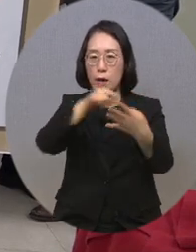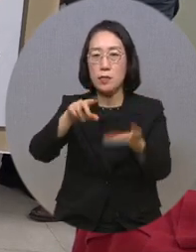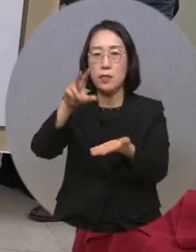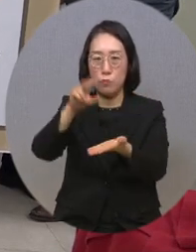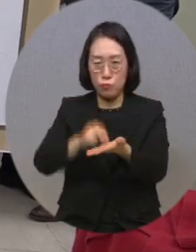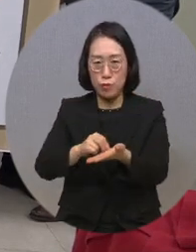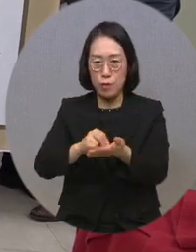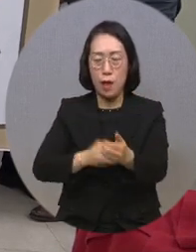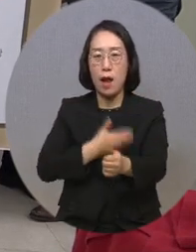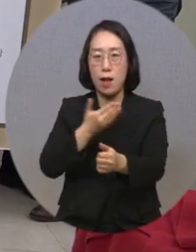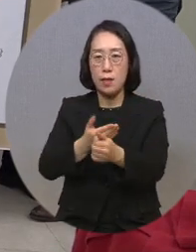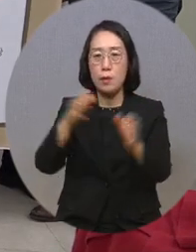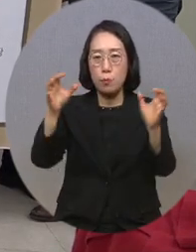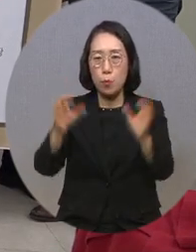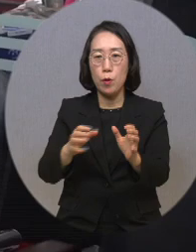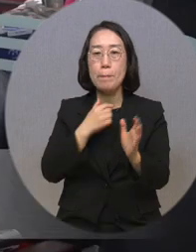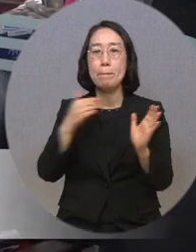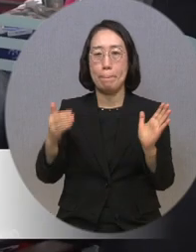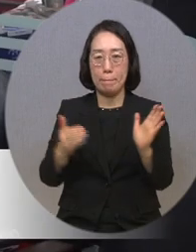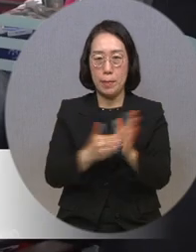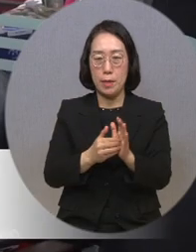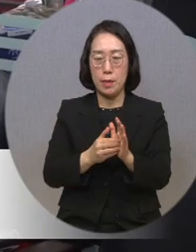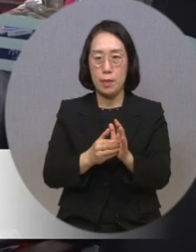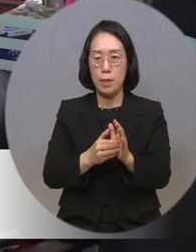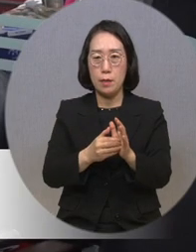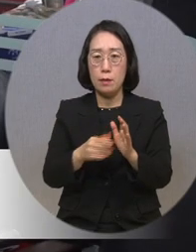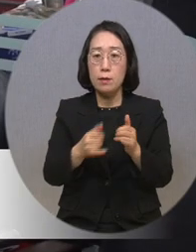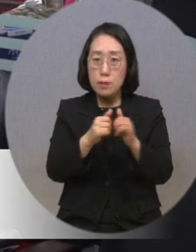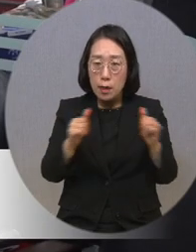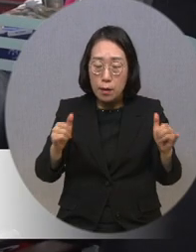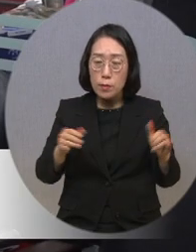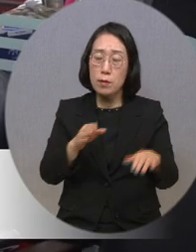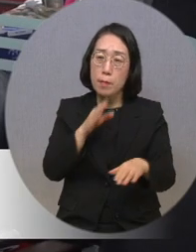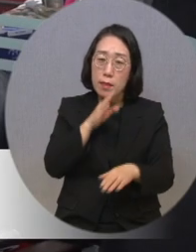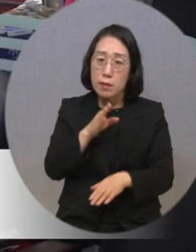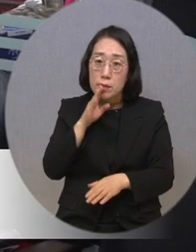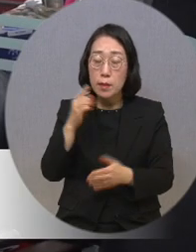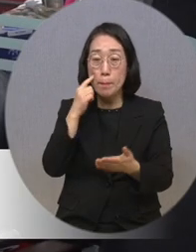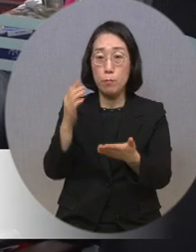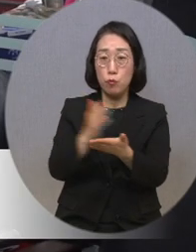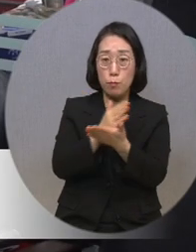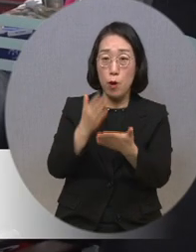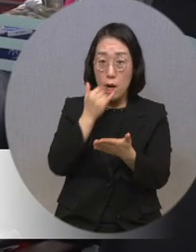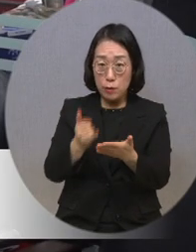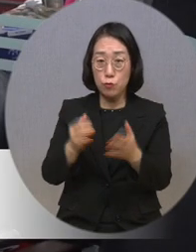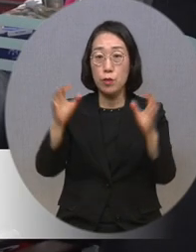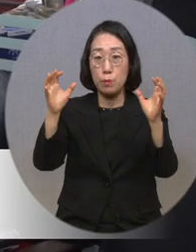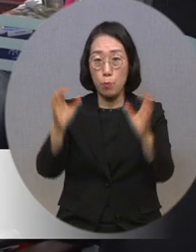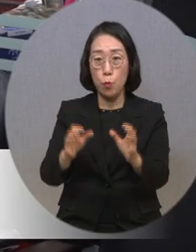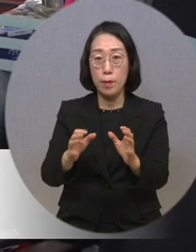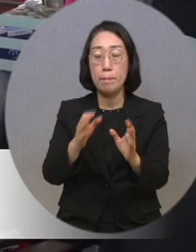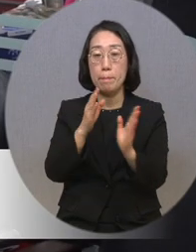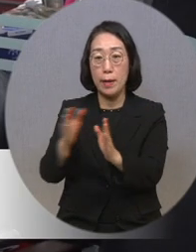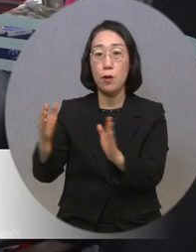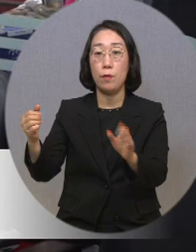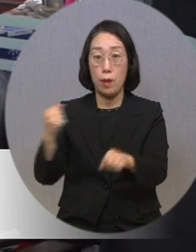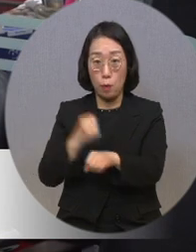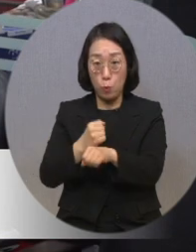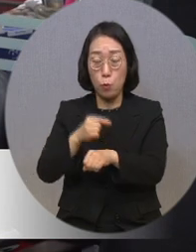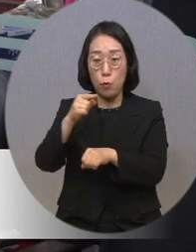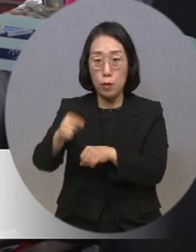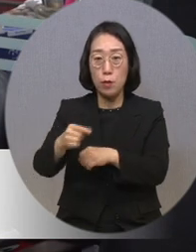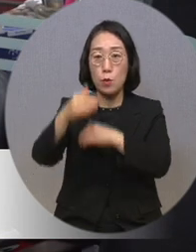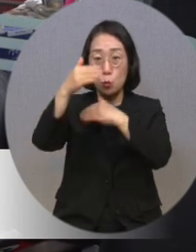알리는 시민보고회를 가졌습니다. 시민들이 올바르게 평가할 수 있는 장을 마련하고자 주최한 자리이고요. 그동안의